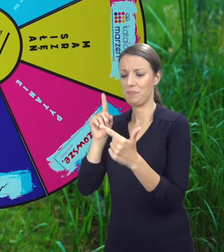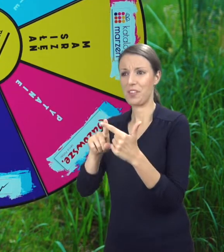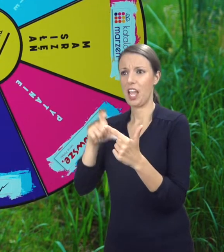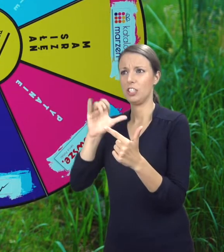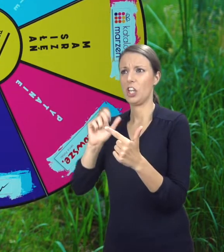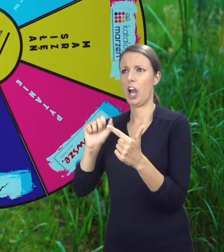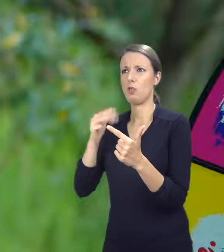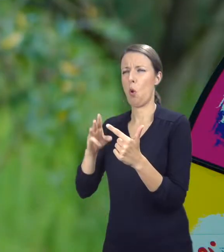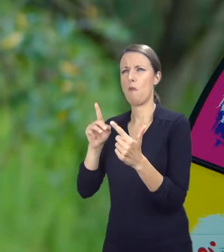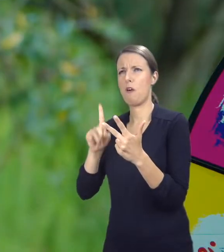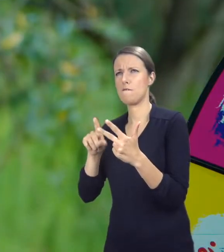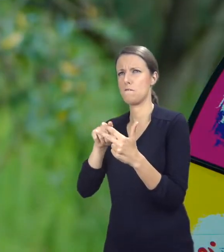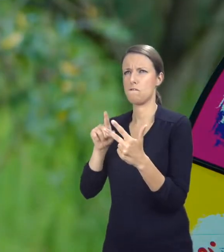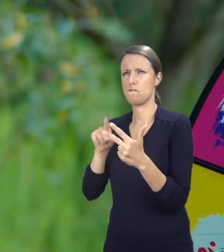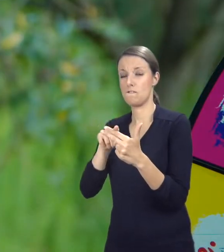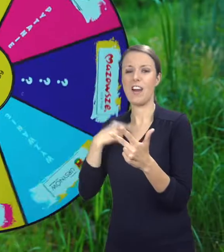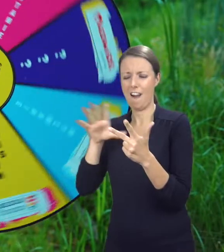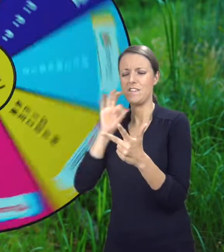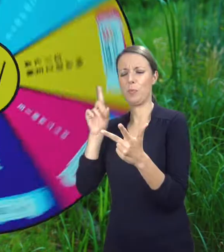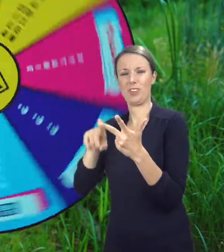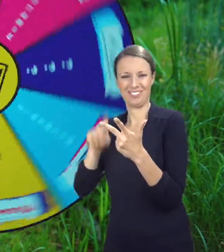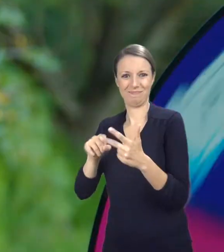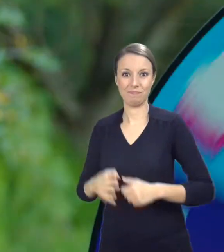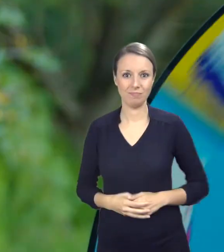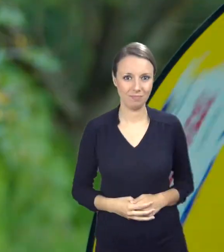Ciechanowie, Ciechanów albo strzelam trójeczkę.